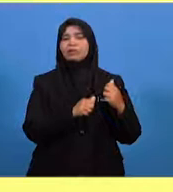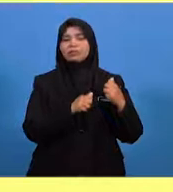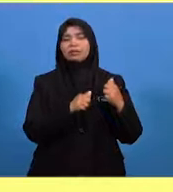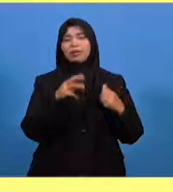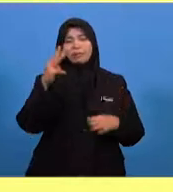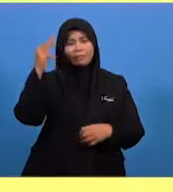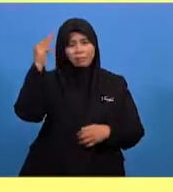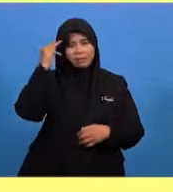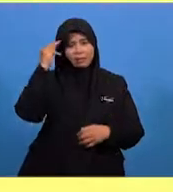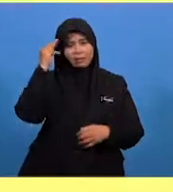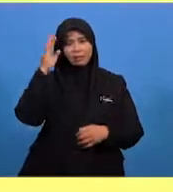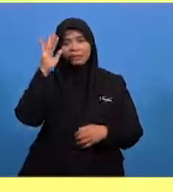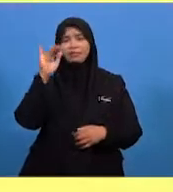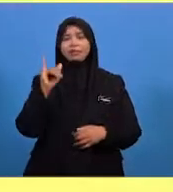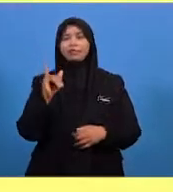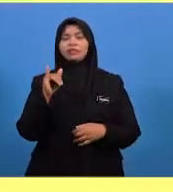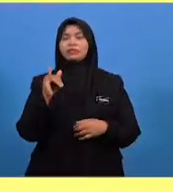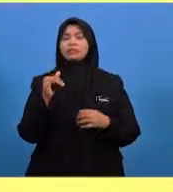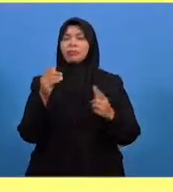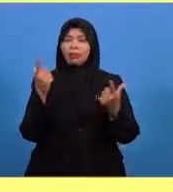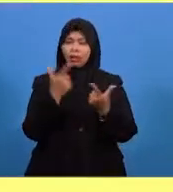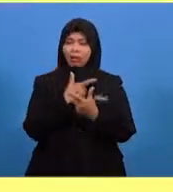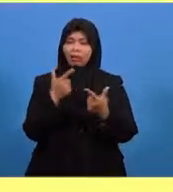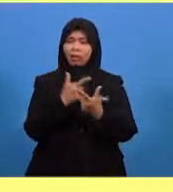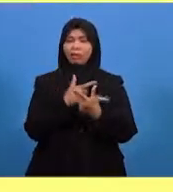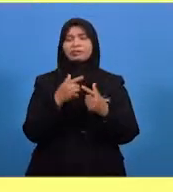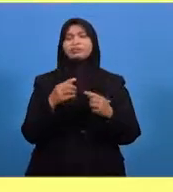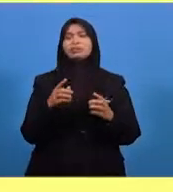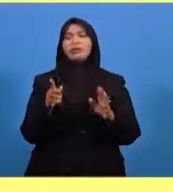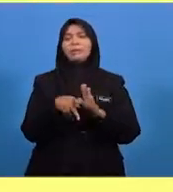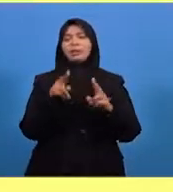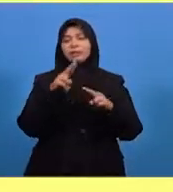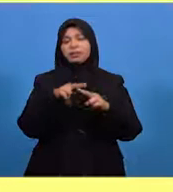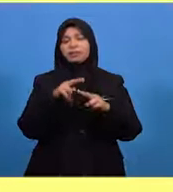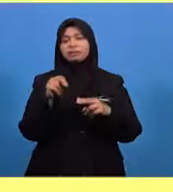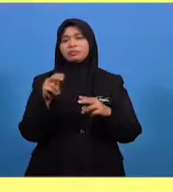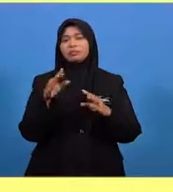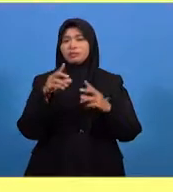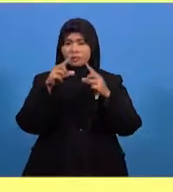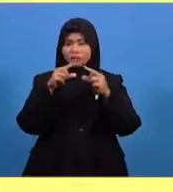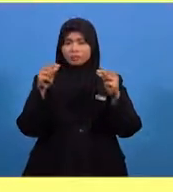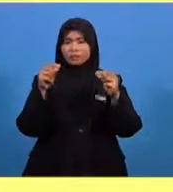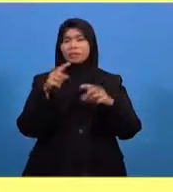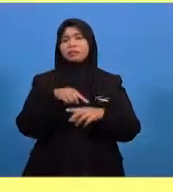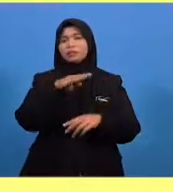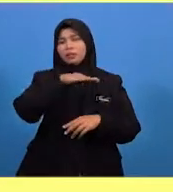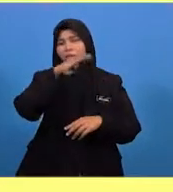terlibat dalam pertempuran menentang pendudukan Jepang pun di bukit candu Singapura